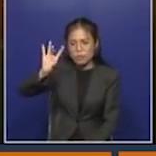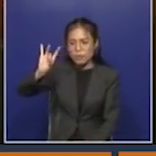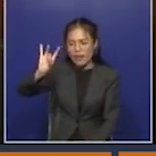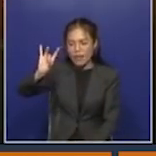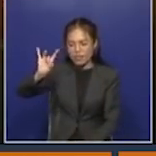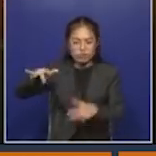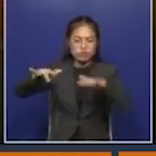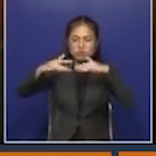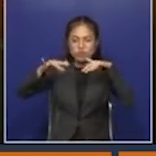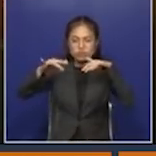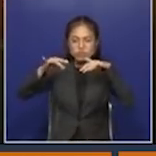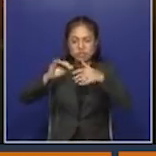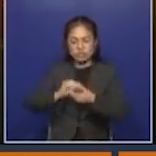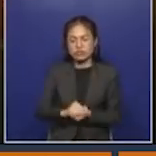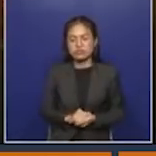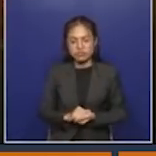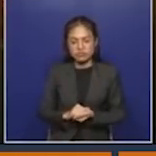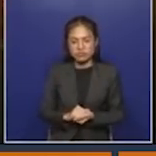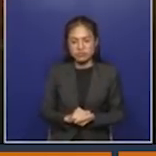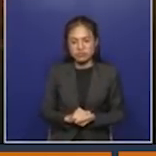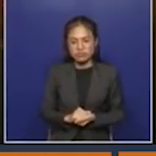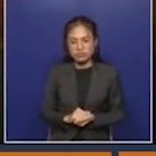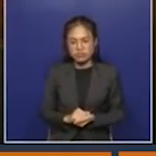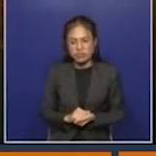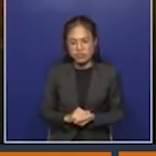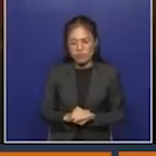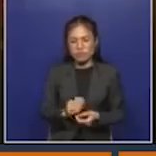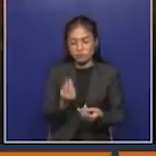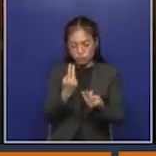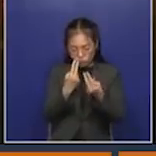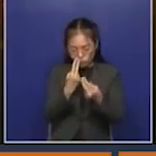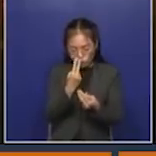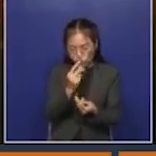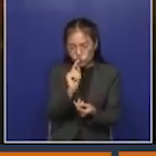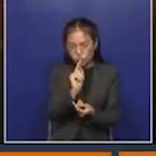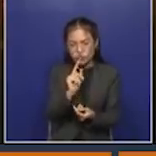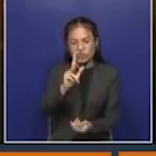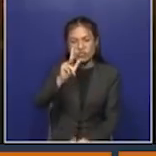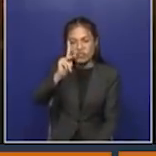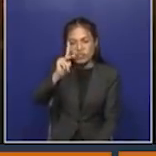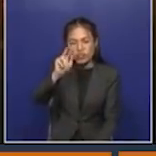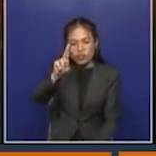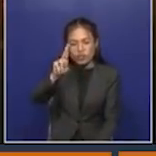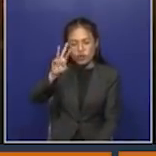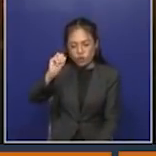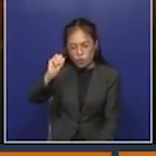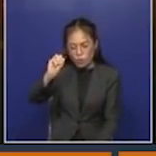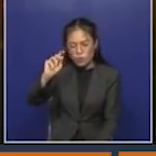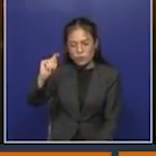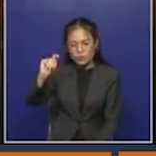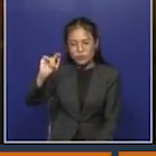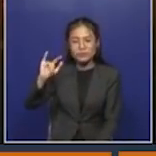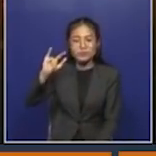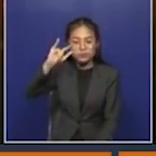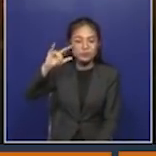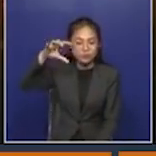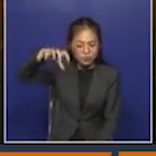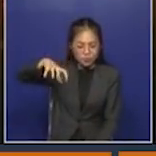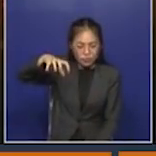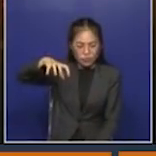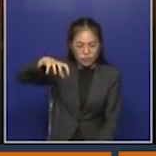ถ้าเราไปดูนะคะว่าทางกรมท่าอากาศยานมีการลงทุนอะไรบ้างนะคะแล้วก็จะเห็นกิจกรรม